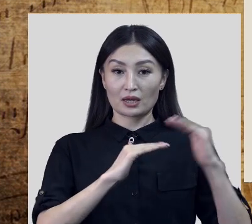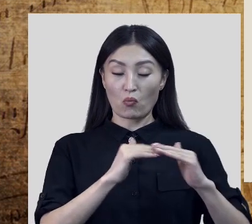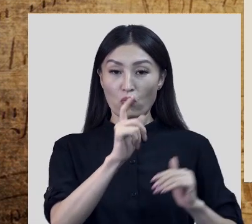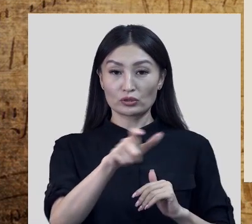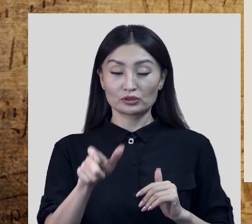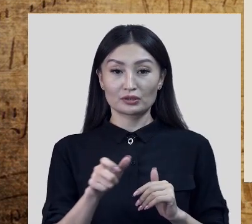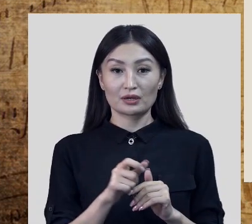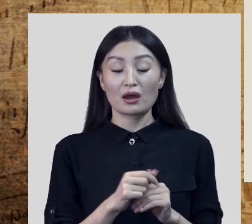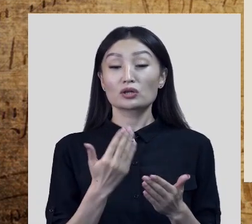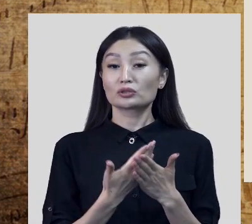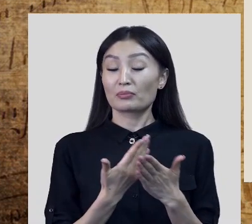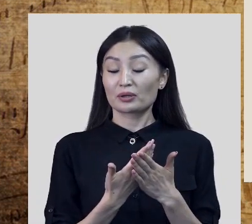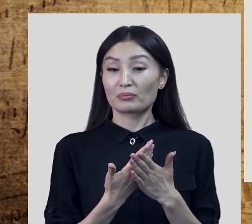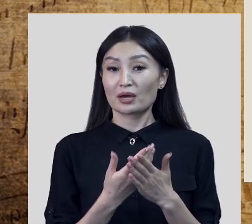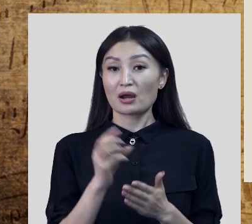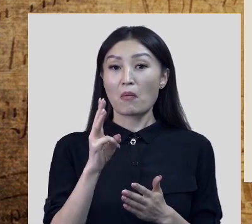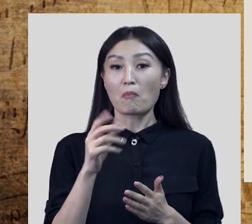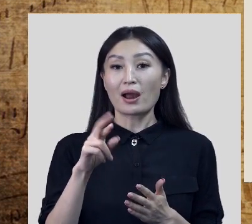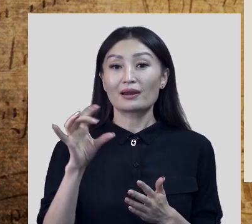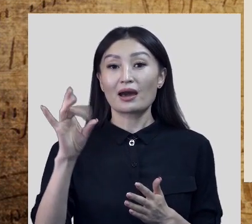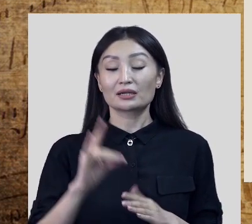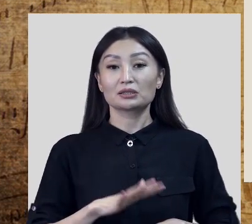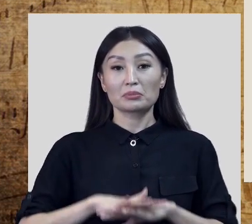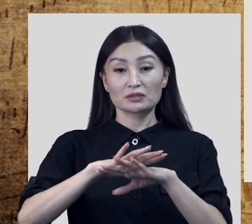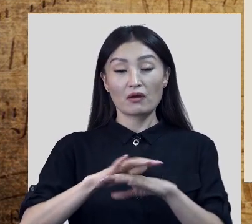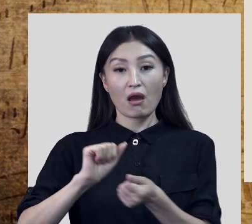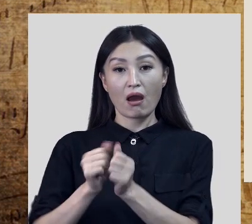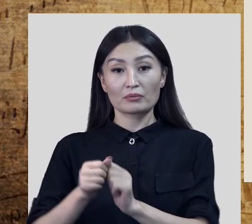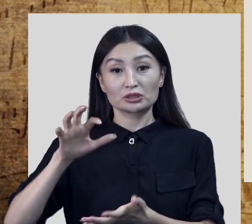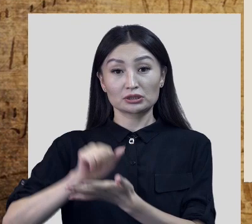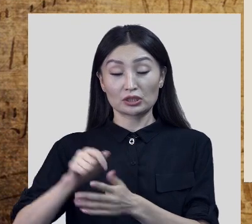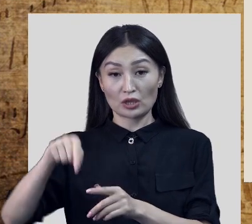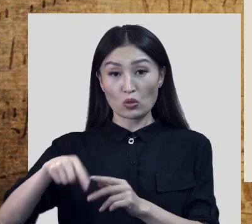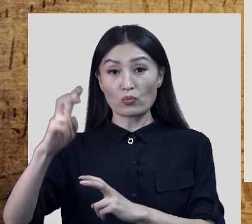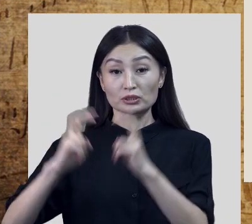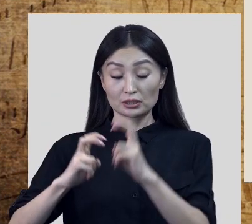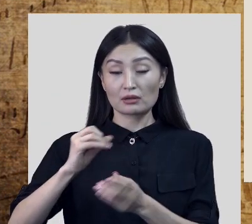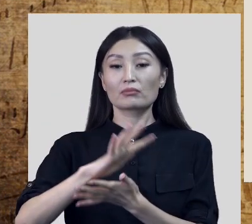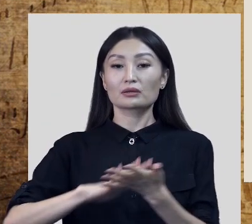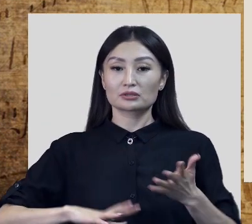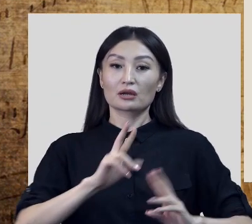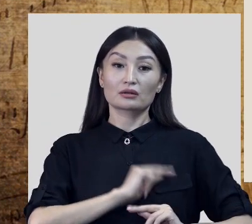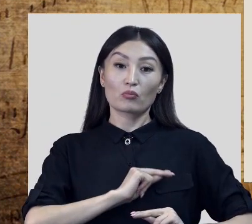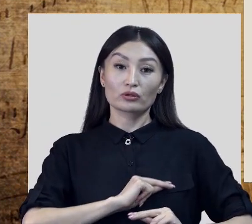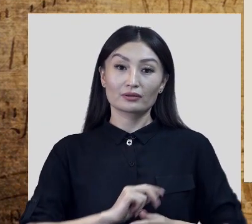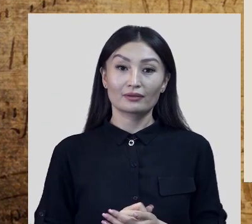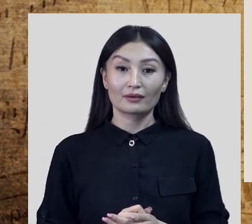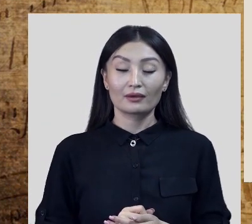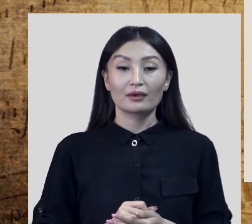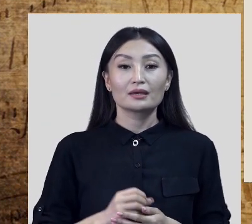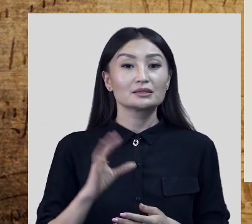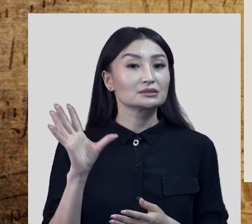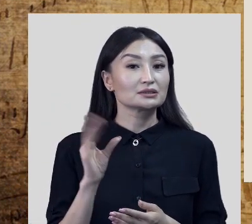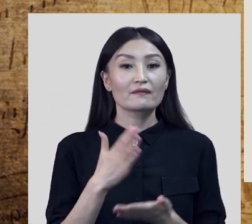доходило до того что например малер и бастовали а каменщики заняты на том же строительстве продолжали работать и уже